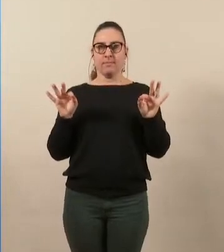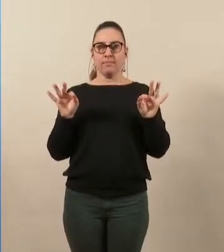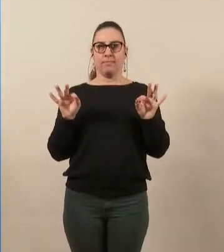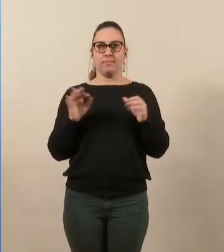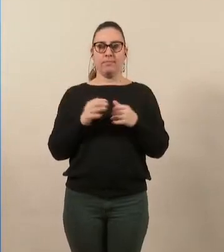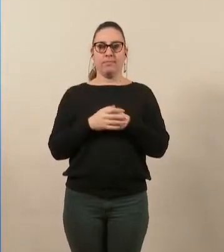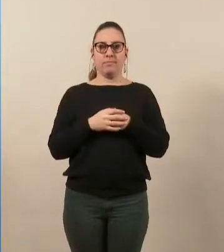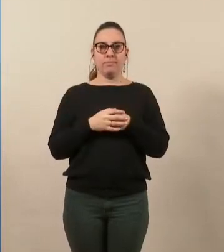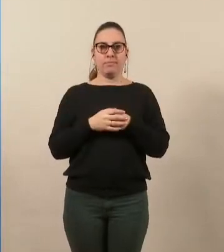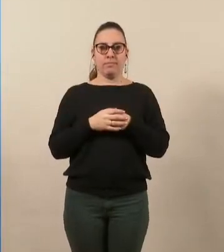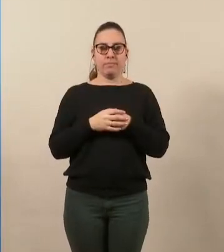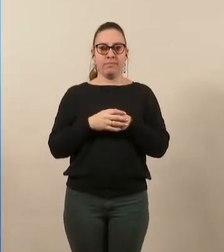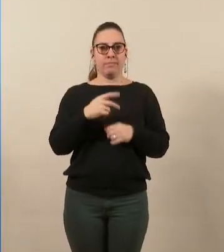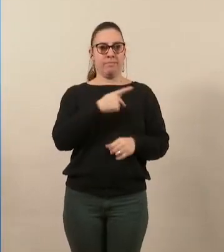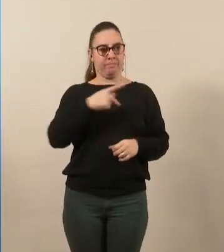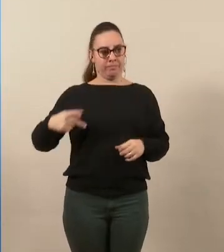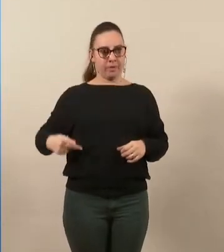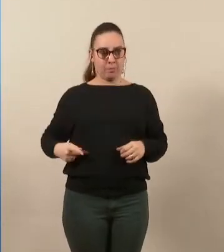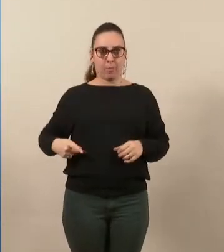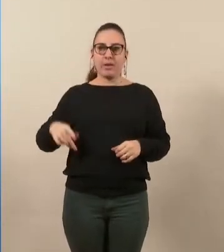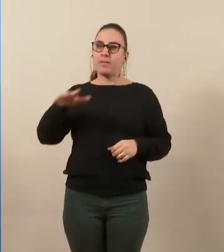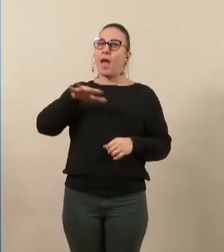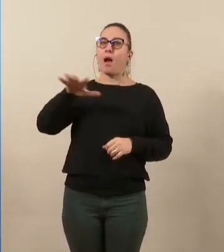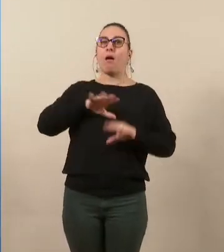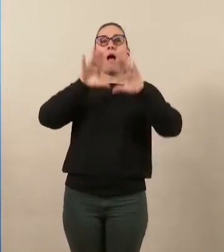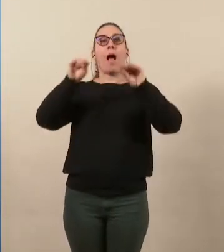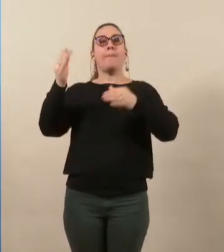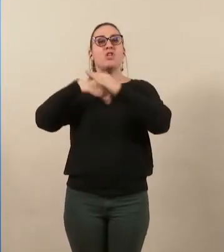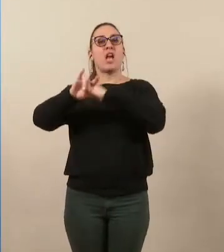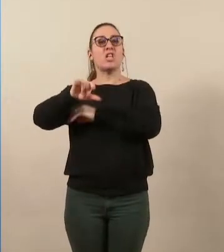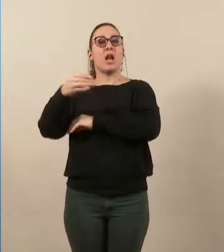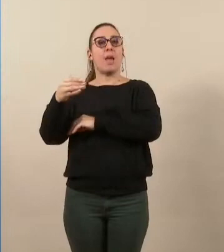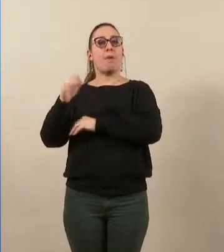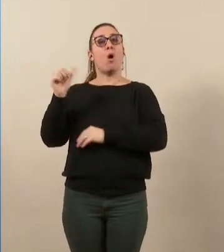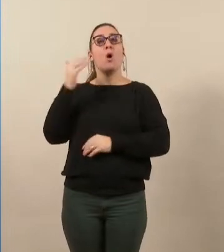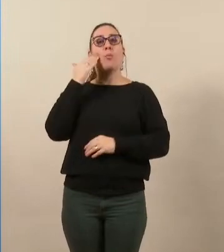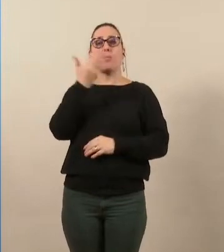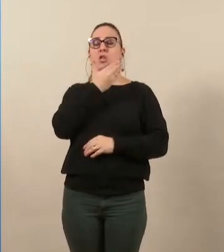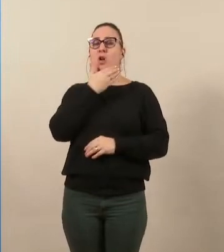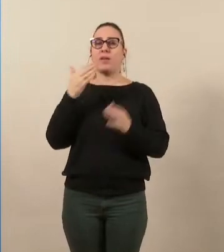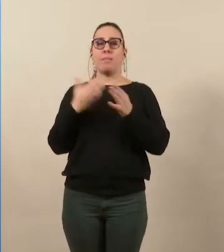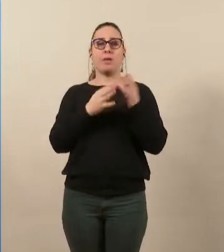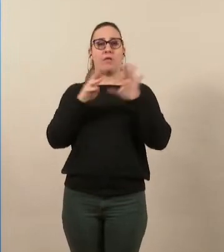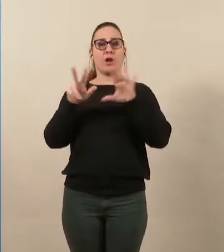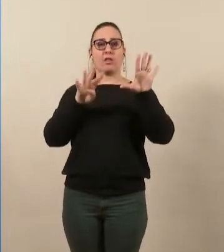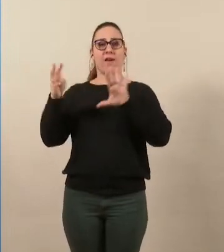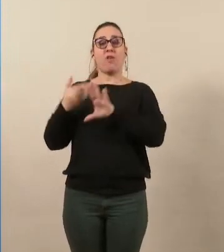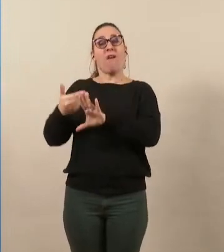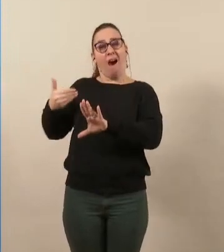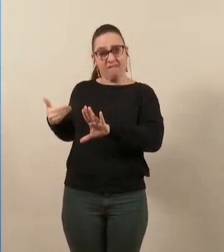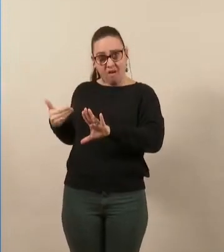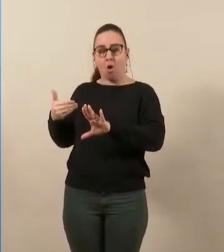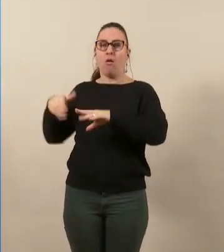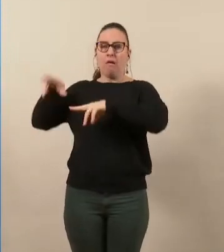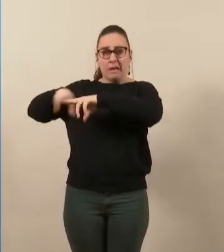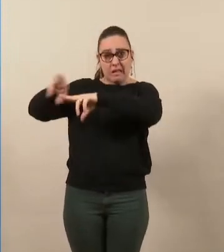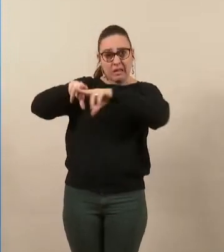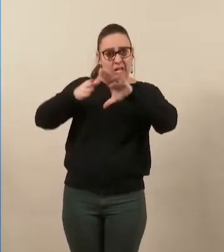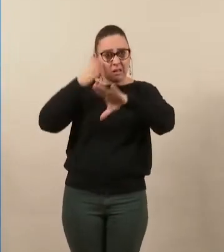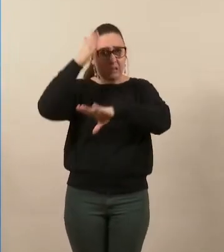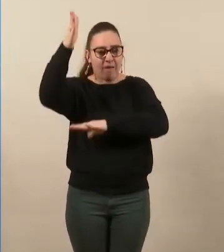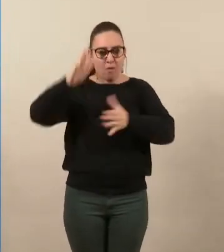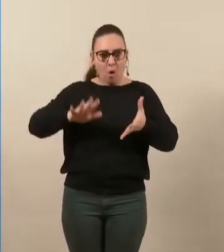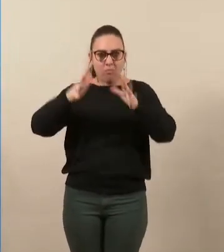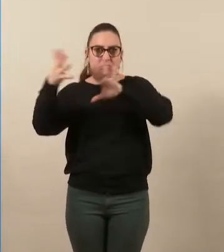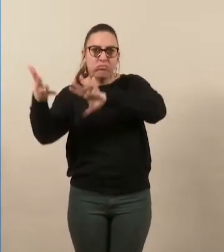Les propriétaires bailleurs ou occupants d'un logement achevé avant le 1er janvier 1989, effectuant des travaux en vue de réaliser